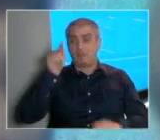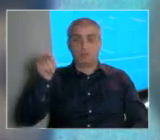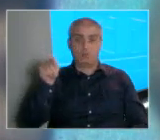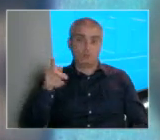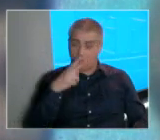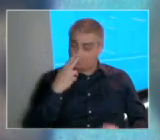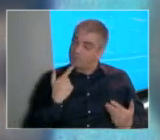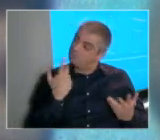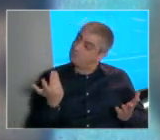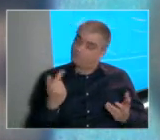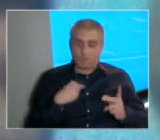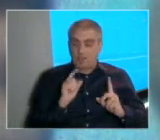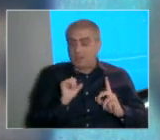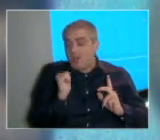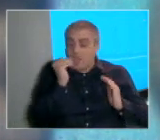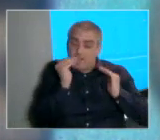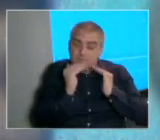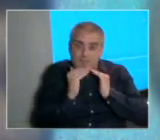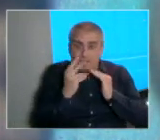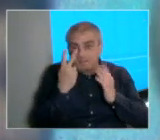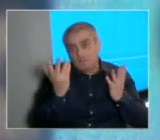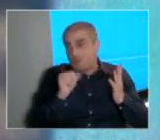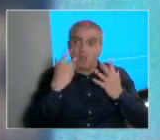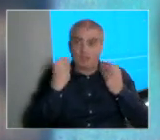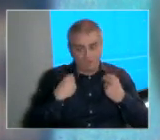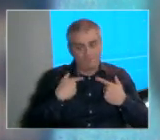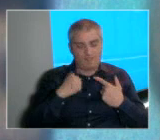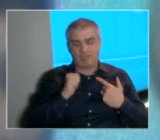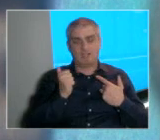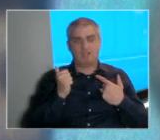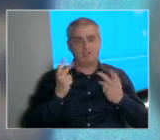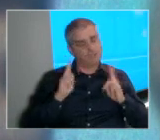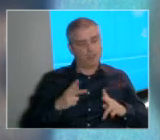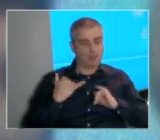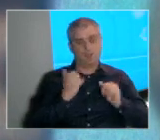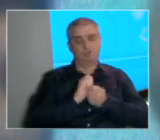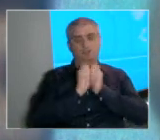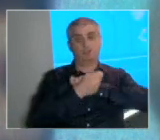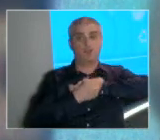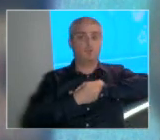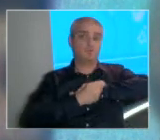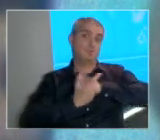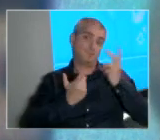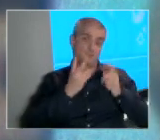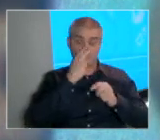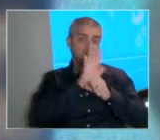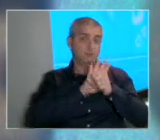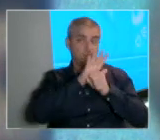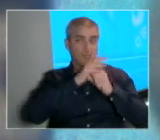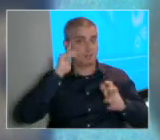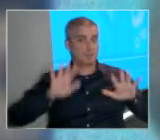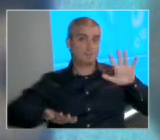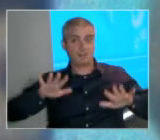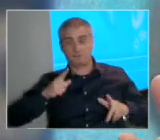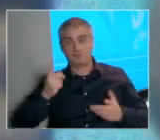הוא כאילו בעצם אומר, אולי אני לא הכי מתאים מבחינת אולי הכי לא טוב, אבל אני הכי יכול להביא שינוי, ואולי ככה ננסה לשכנע מתלבטים